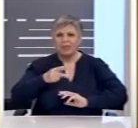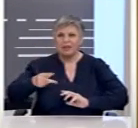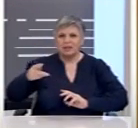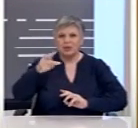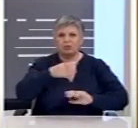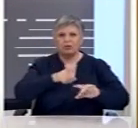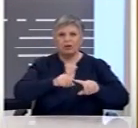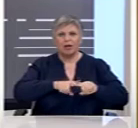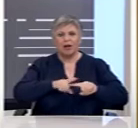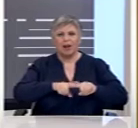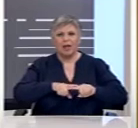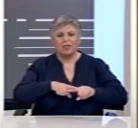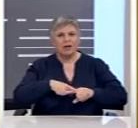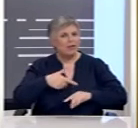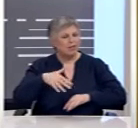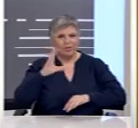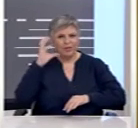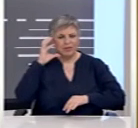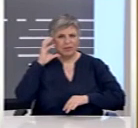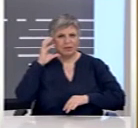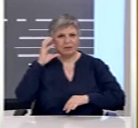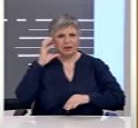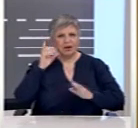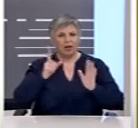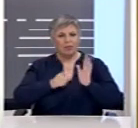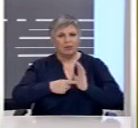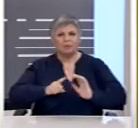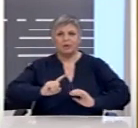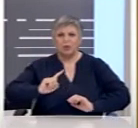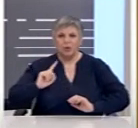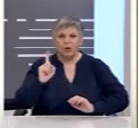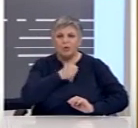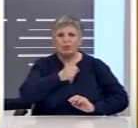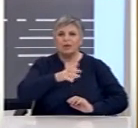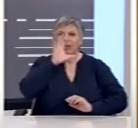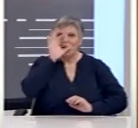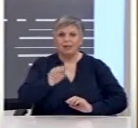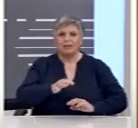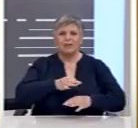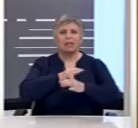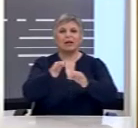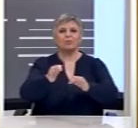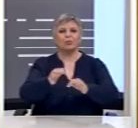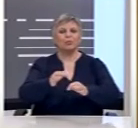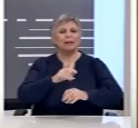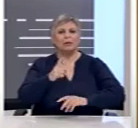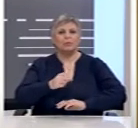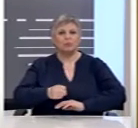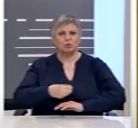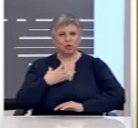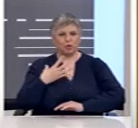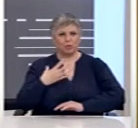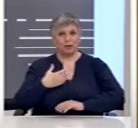χώρας. Και είμαστε υποχρεωμένοι να τοποθετηθούμε επί της ουσίας. Και αισθάνομαι ιδιαίτερη